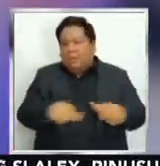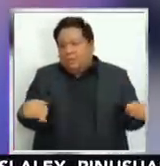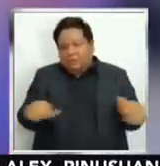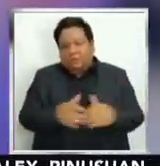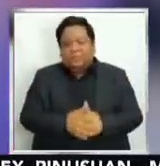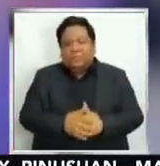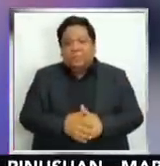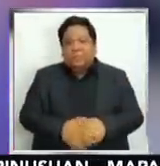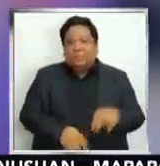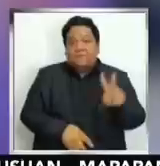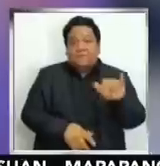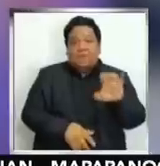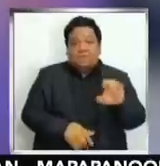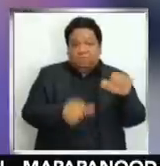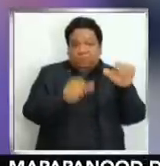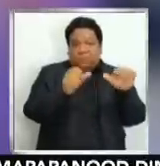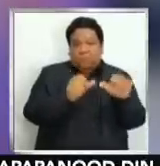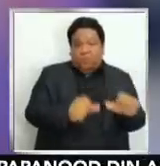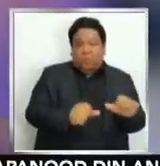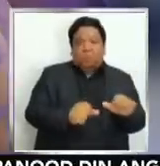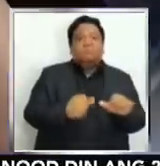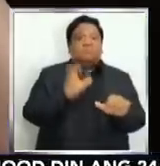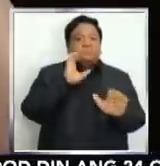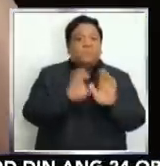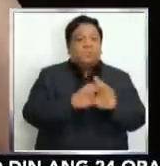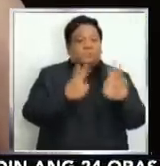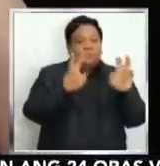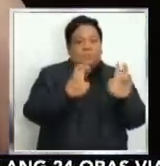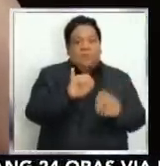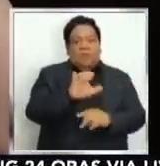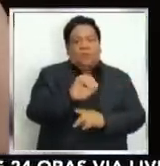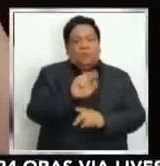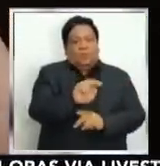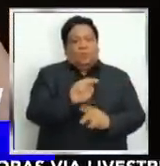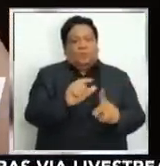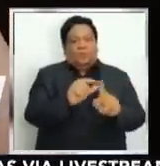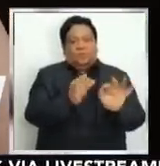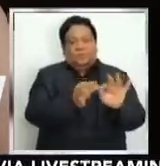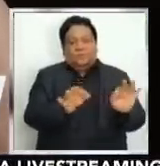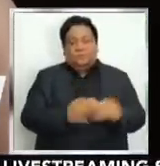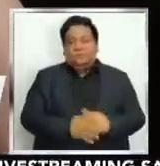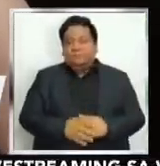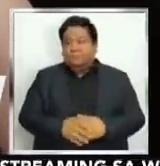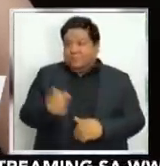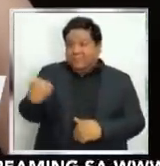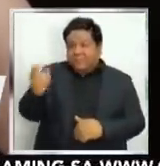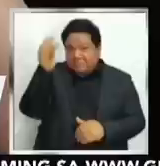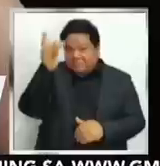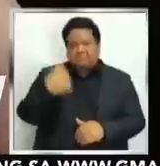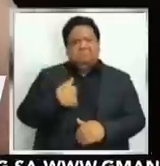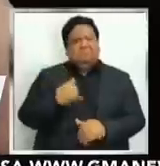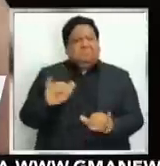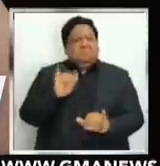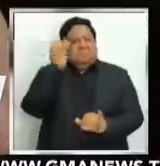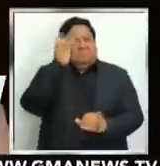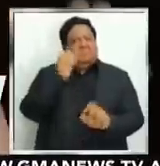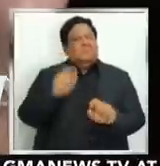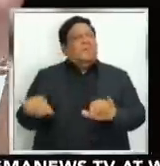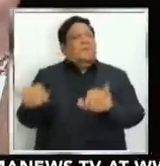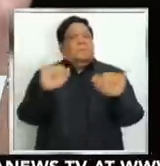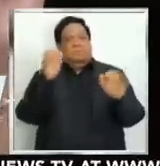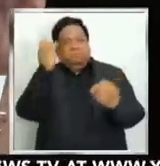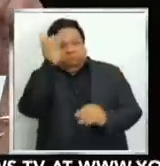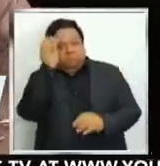ng picture nila na may caption na icon. Kung siya nag-iisip, ako din nag-iisip. Ang dami ding tao nag-iisip. Kaya nga sabi ko,